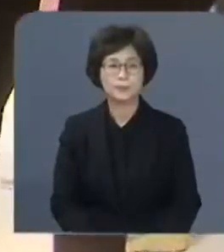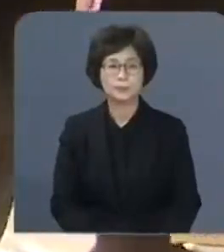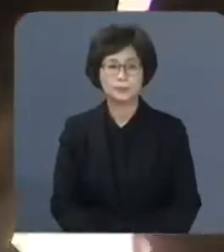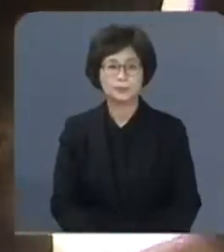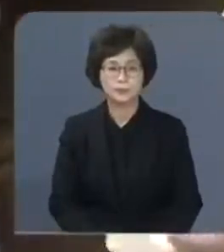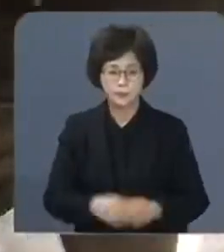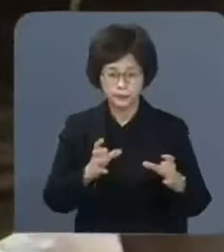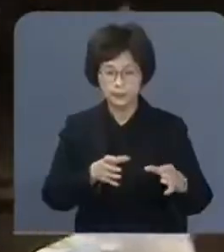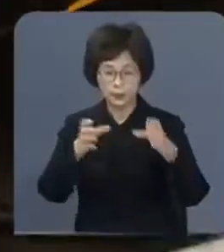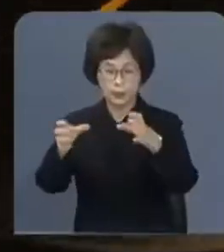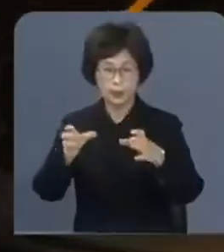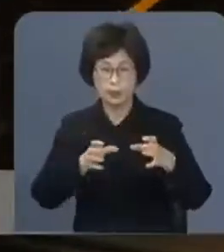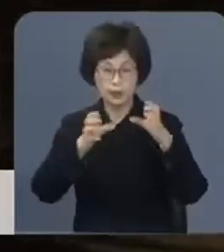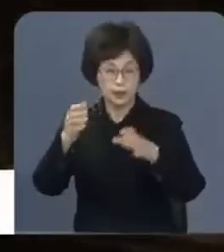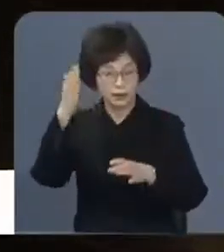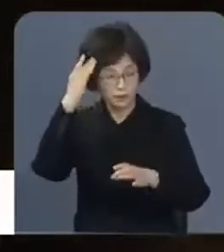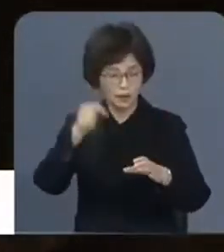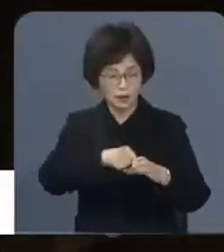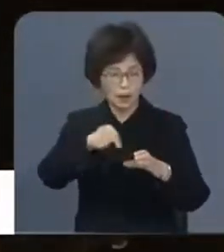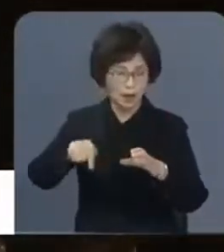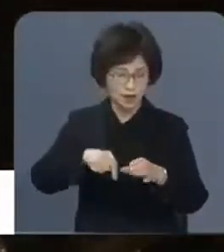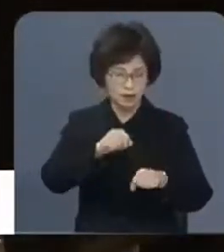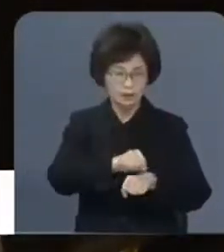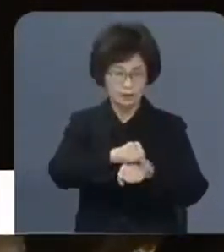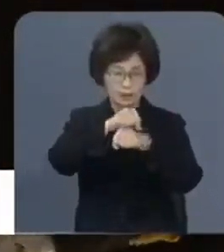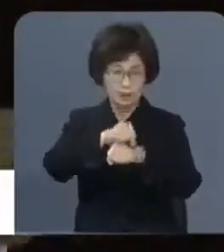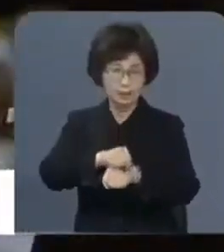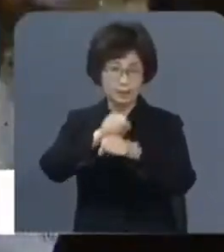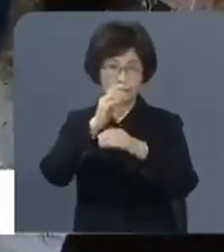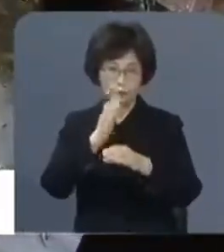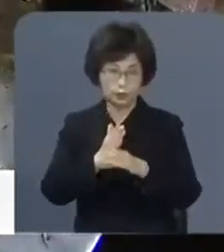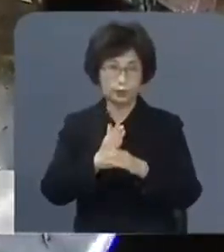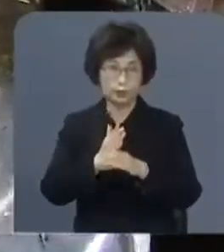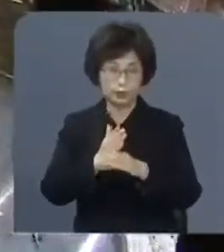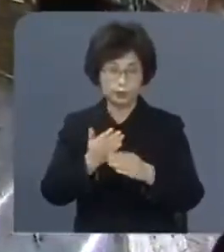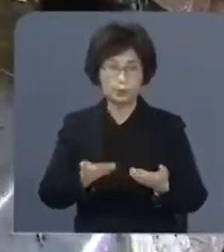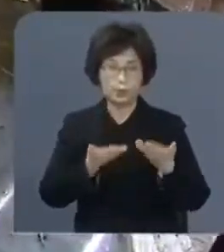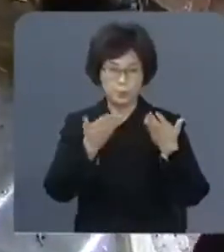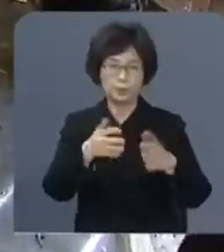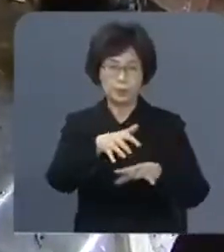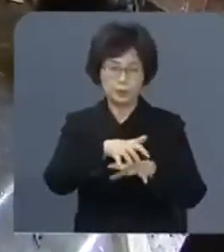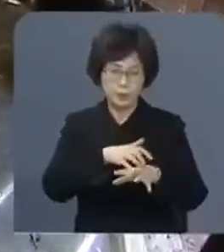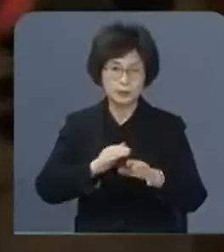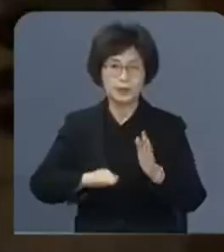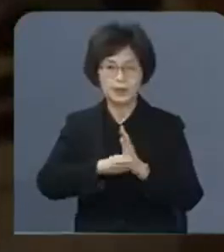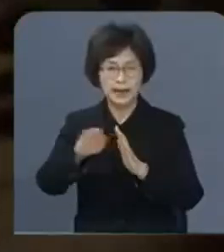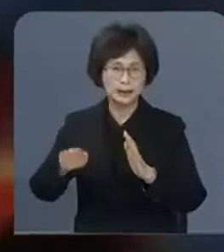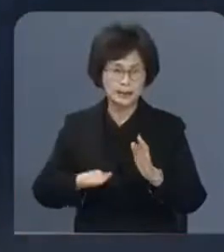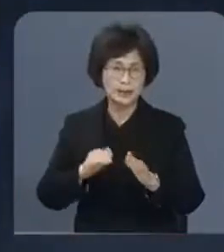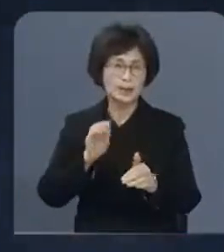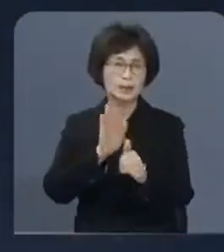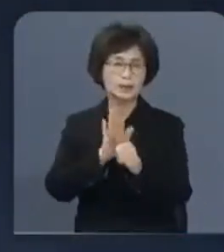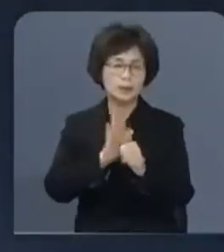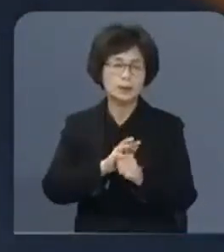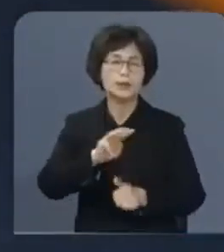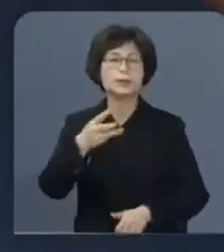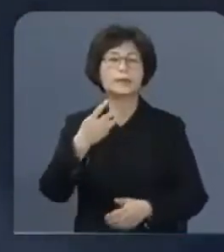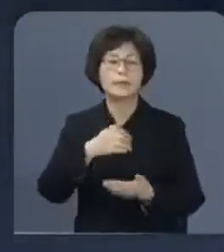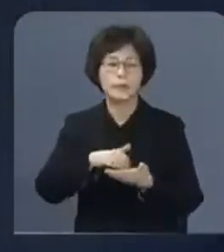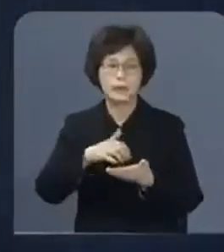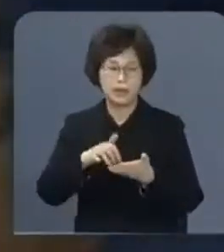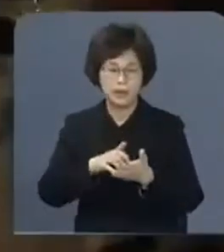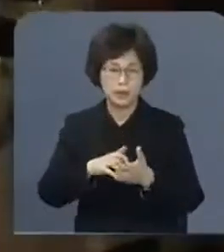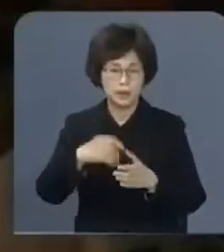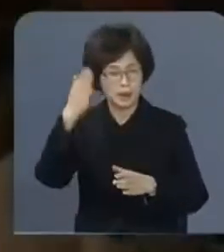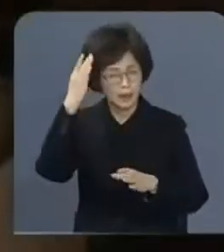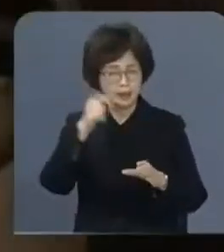손에서 손으로 옮긴 연탄이 차곡차곡 쌓입니다. 봉사단체에서 이 가정에 후원하는 연탄은 300장.